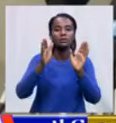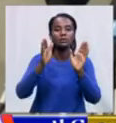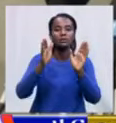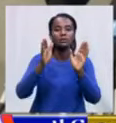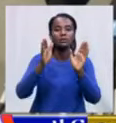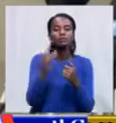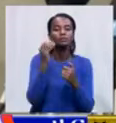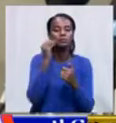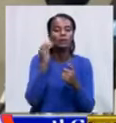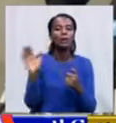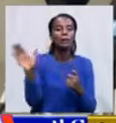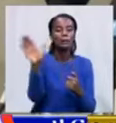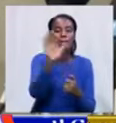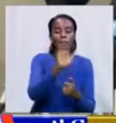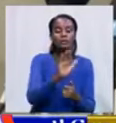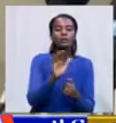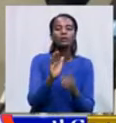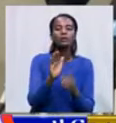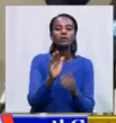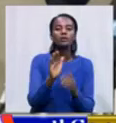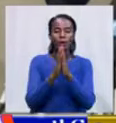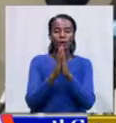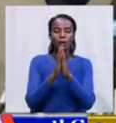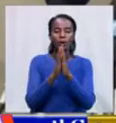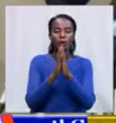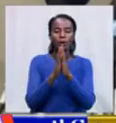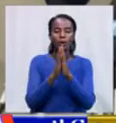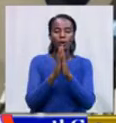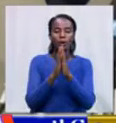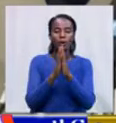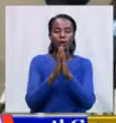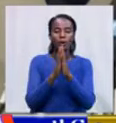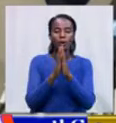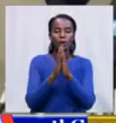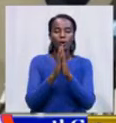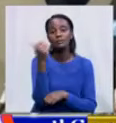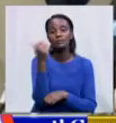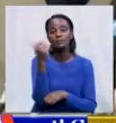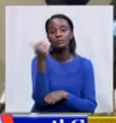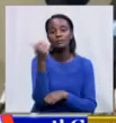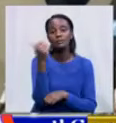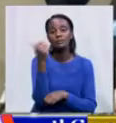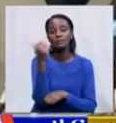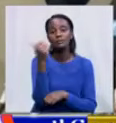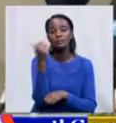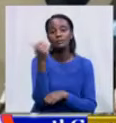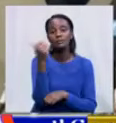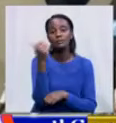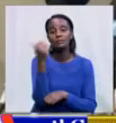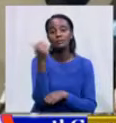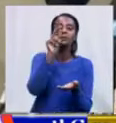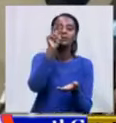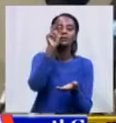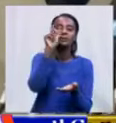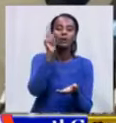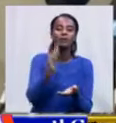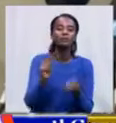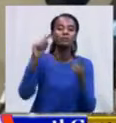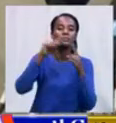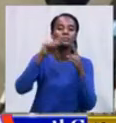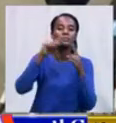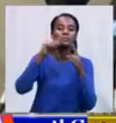እንግዲህ በየቤታችን ሆነን ዱአ ማድረግ ይገባል ሌላው ምናልባት እንግዲህ የረመዳን